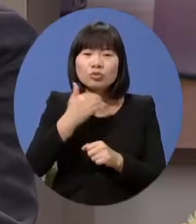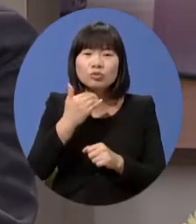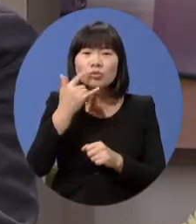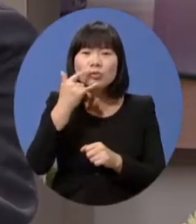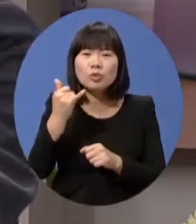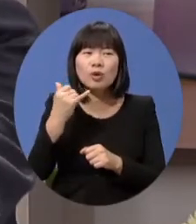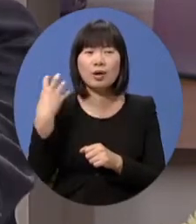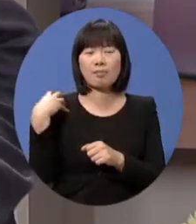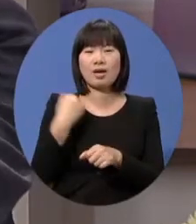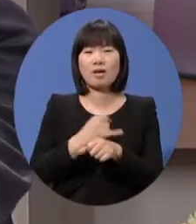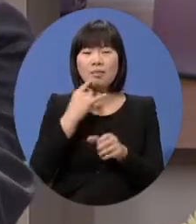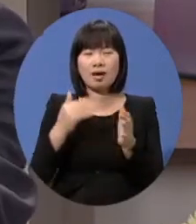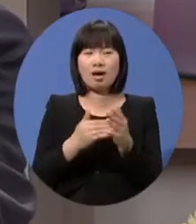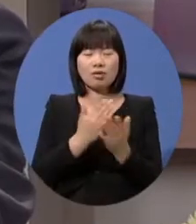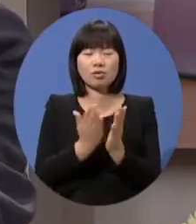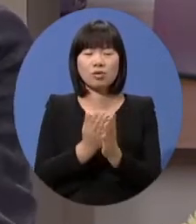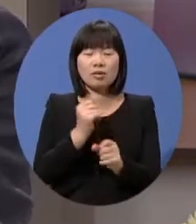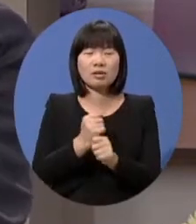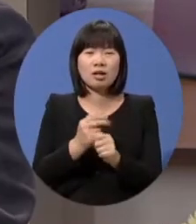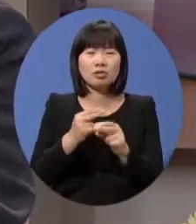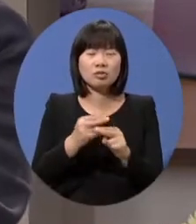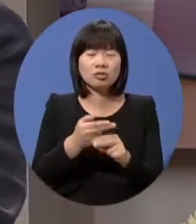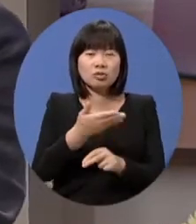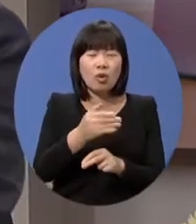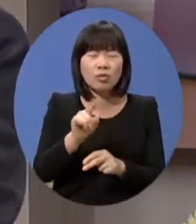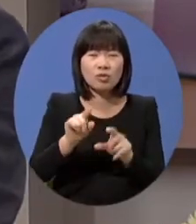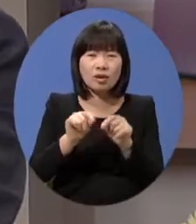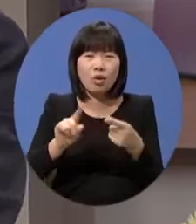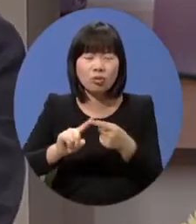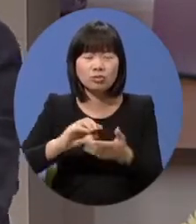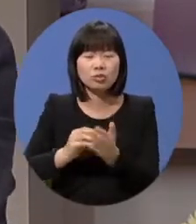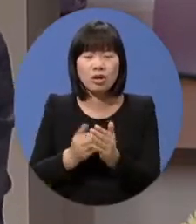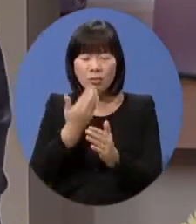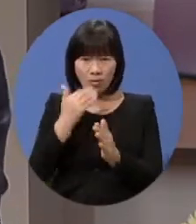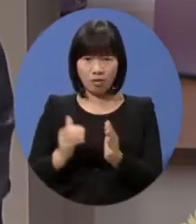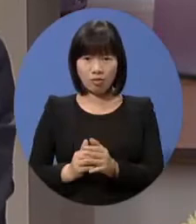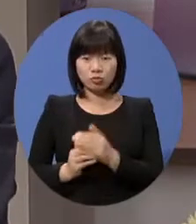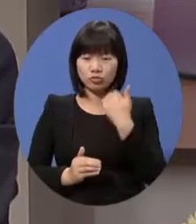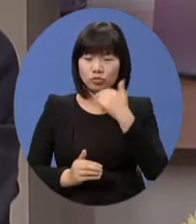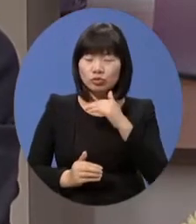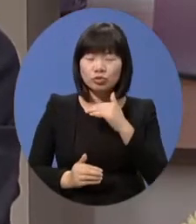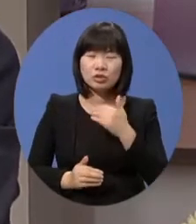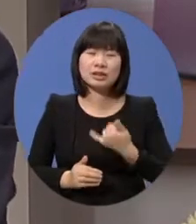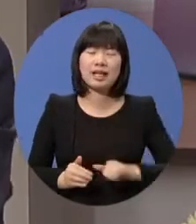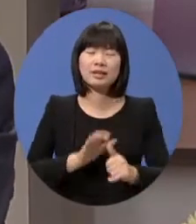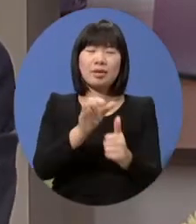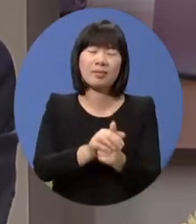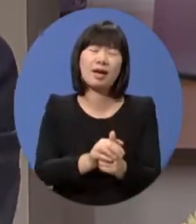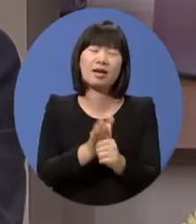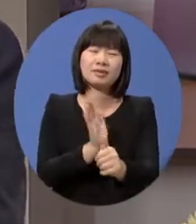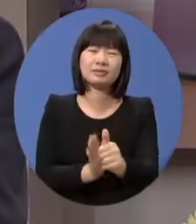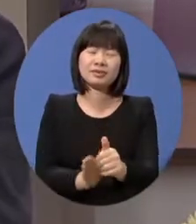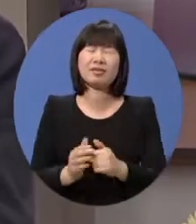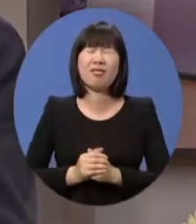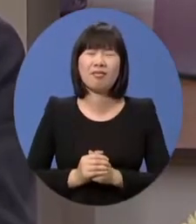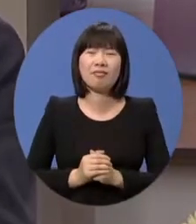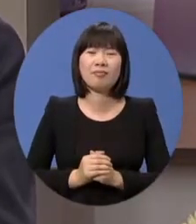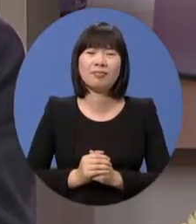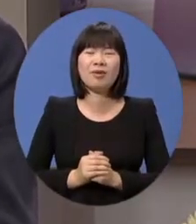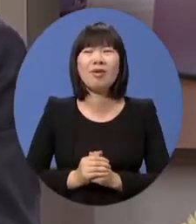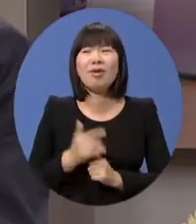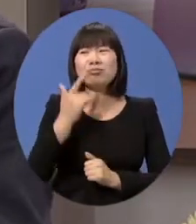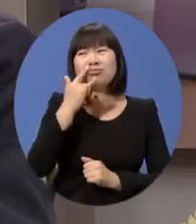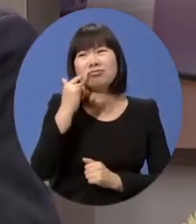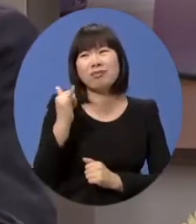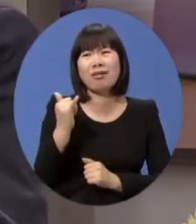여기 식사를 할 때 골고루 만들어주고 예. 어떤 음식을 얼마나 먹는가는 바로 애한테 맡기셔야 돼요. 기본 원칙. 이게 당장은